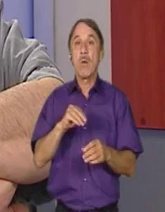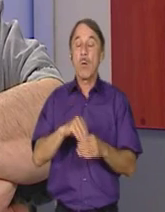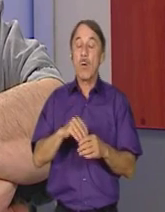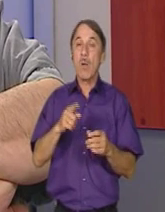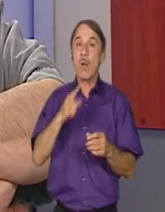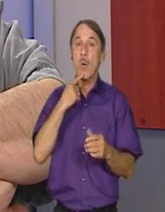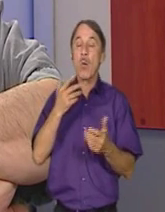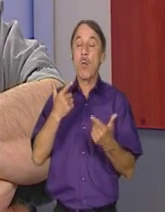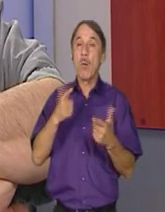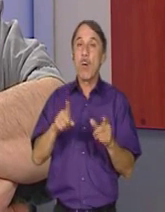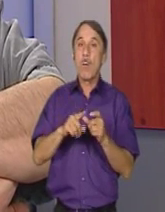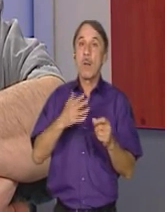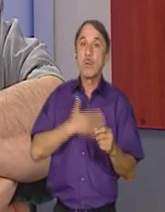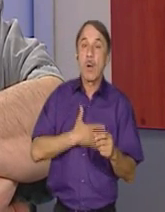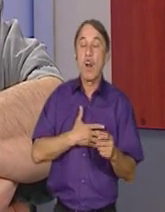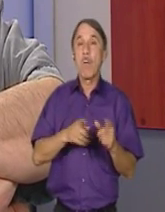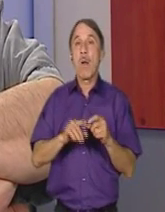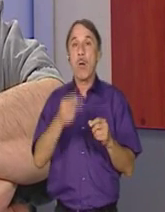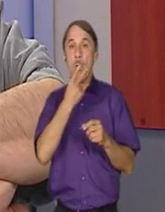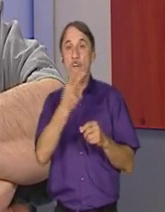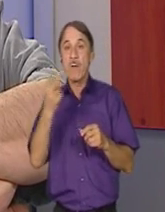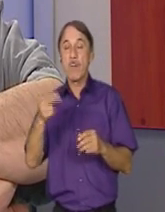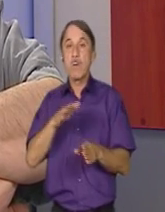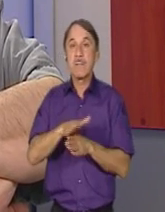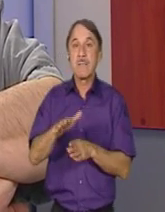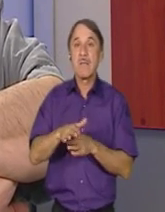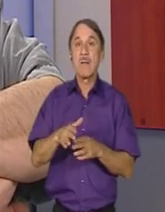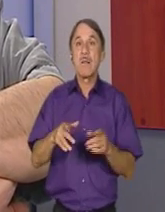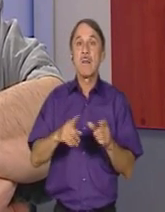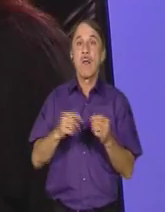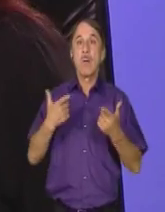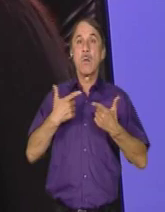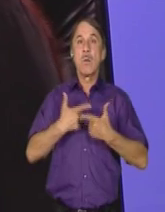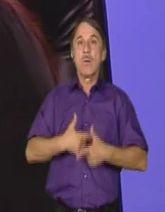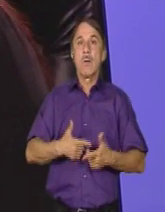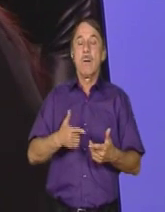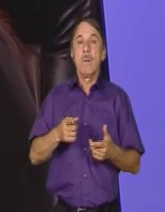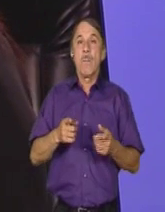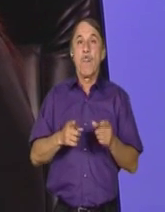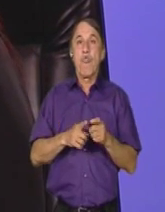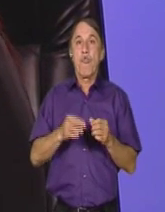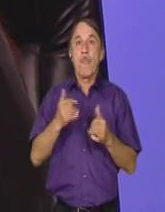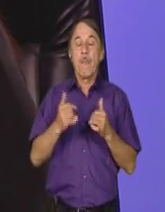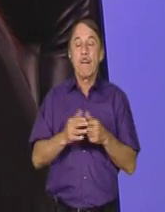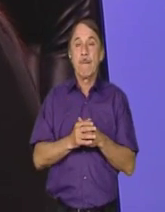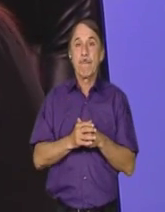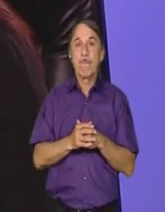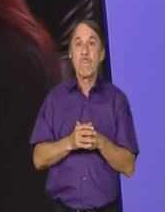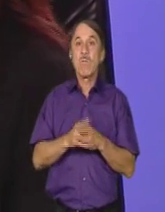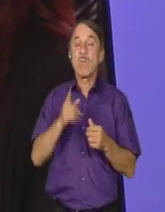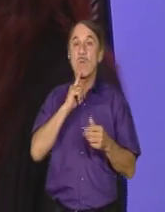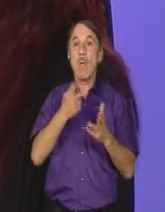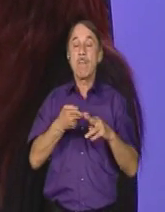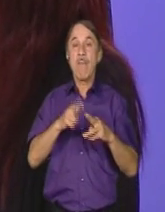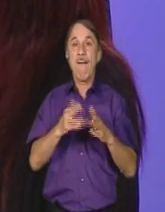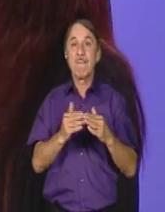otišli, kada treba da ode njih dvoje, pa to dođe neka malo viša cena. Nažalost, živimo, ajde, već ste pomenuli. A da vidimo